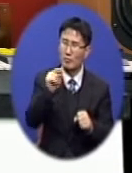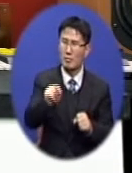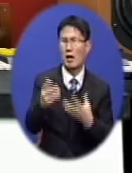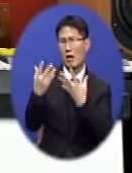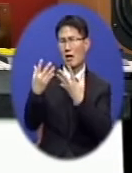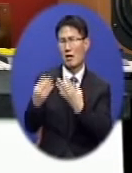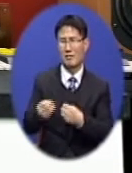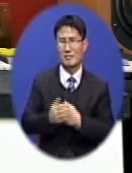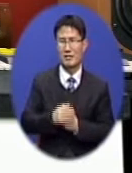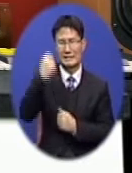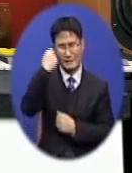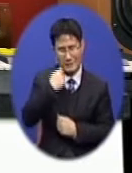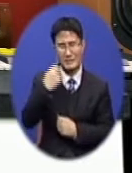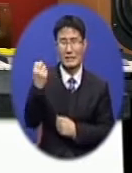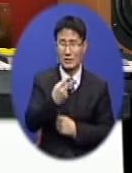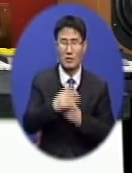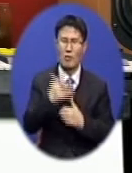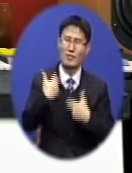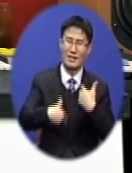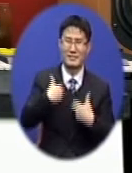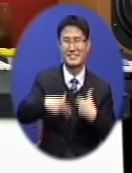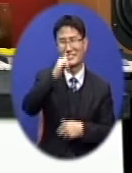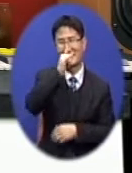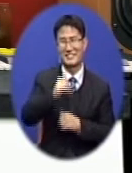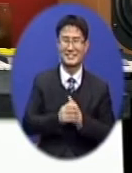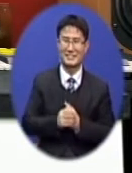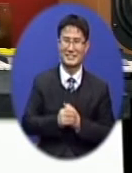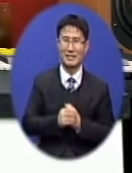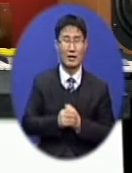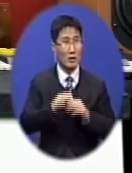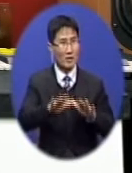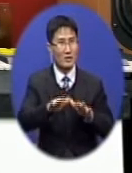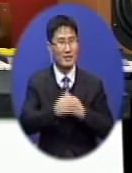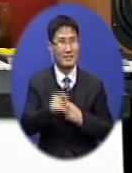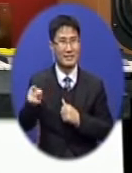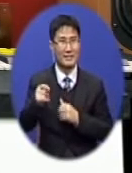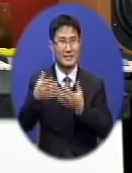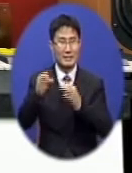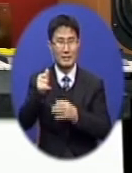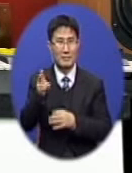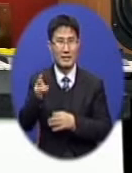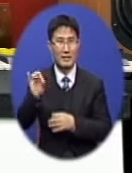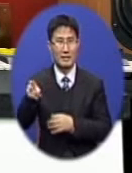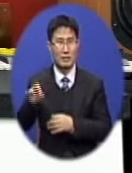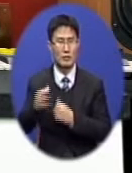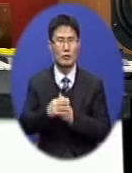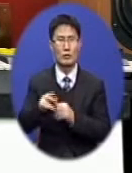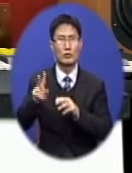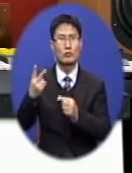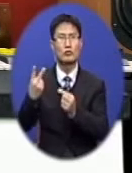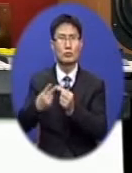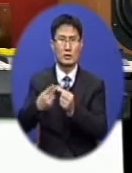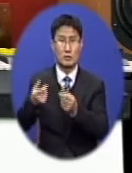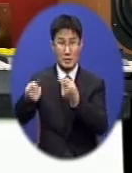거를 네. 느끼고 이렇게 보면 재밌어요. 예. 네. 오늘 김혜영 씨가 두 번째 출연하시는데요.